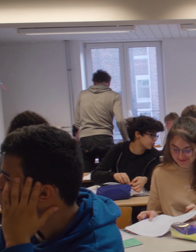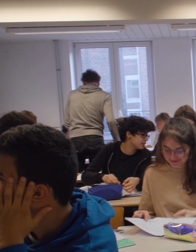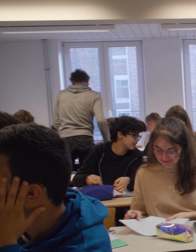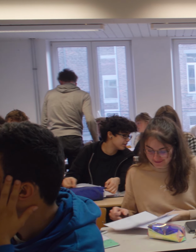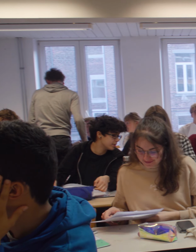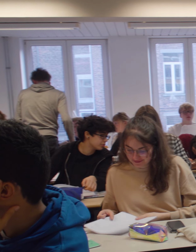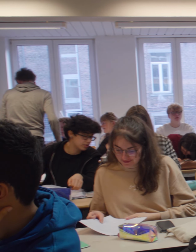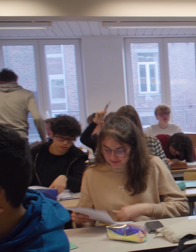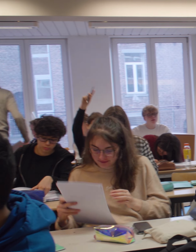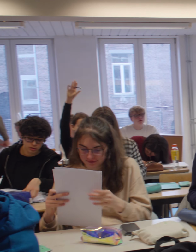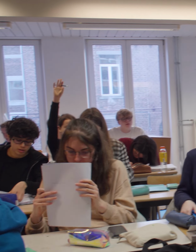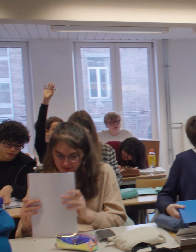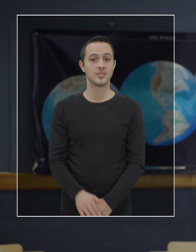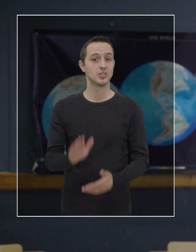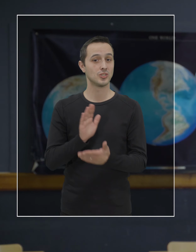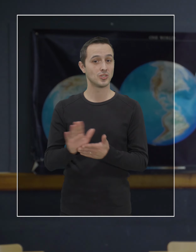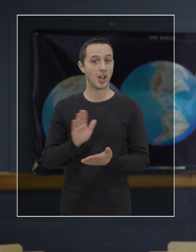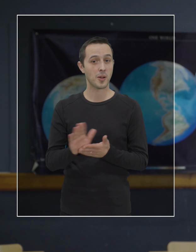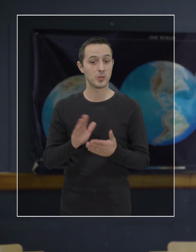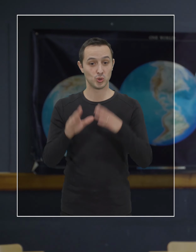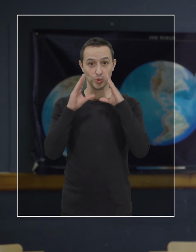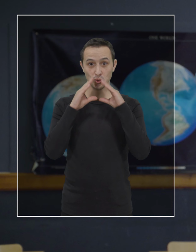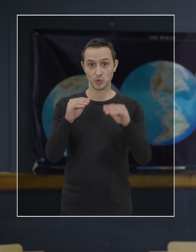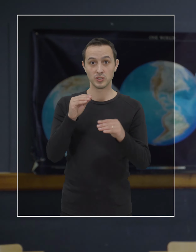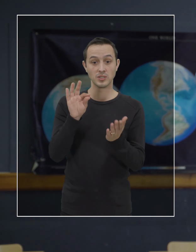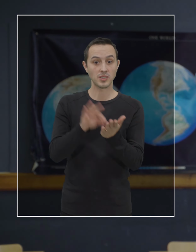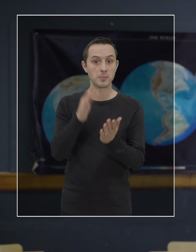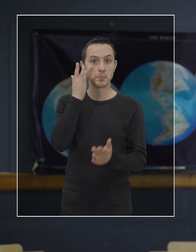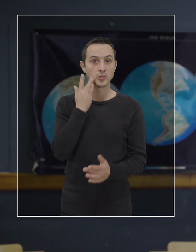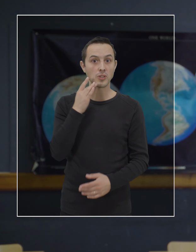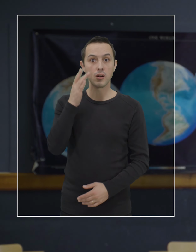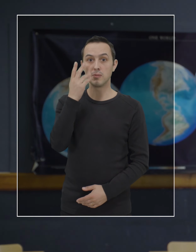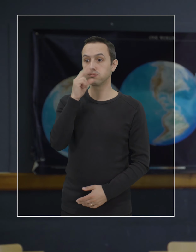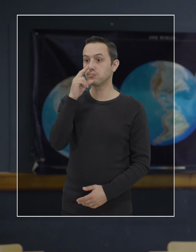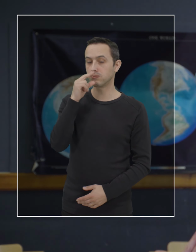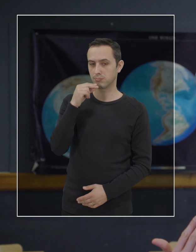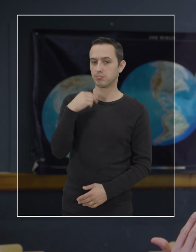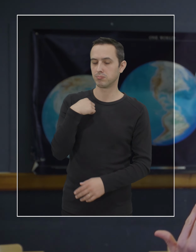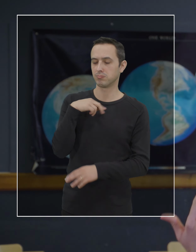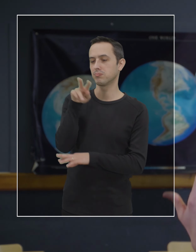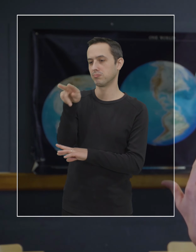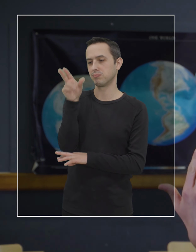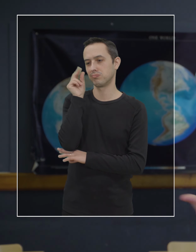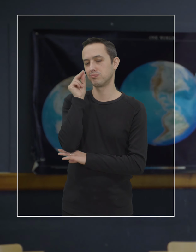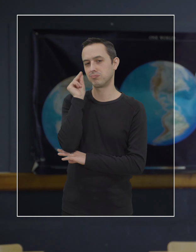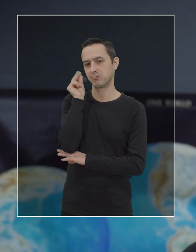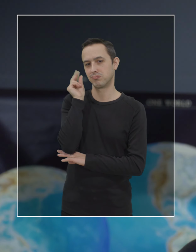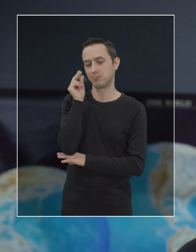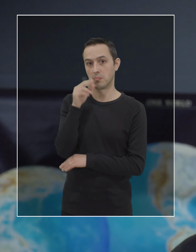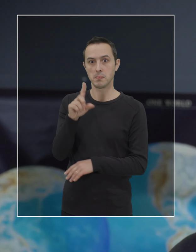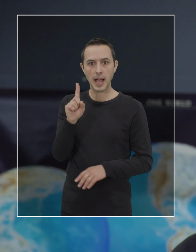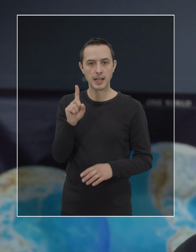week-end, la journée. Par exemple, en cours, quand le prof parle de temps en temps, je